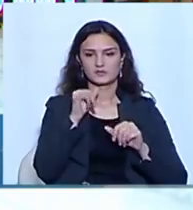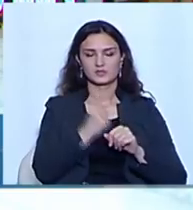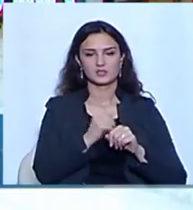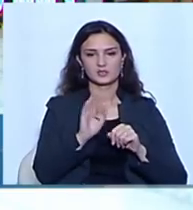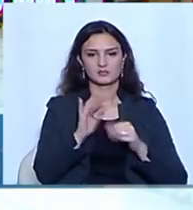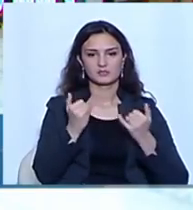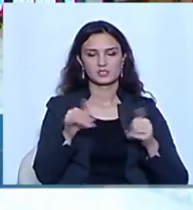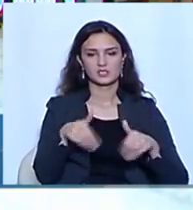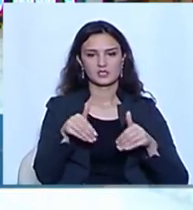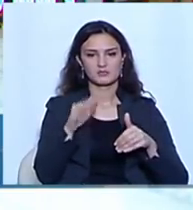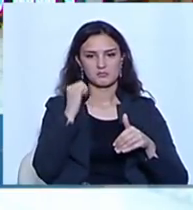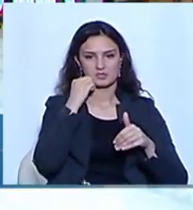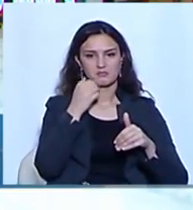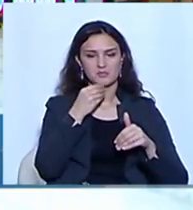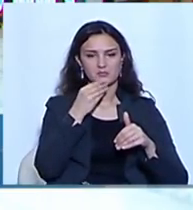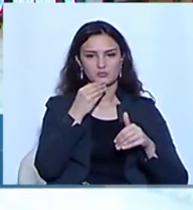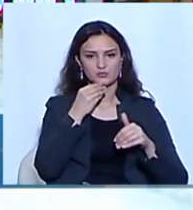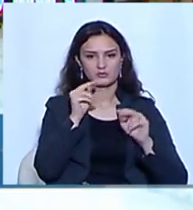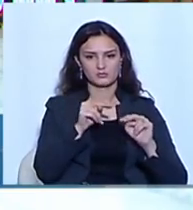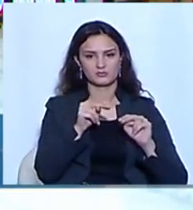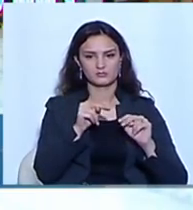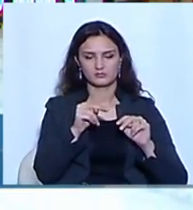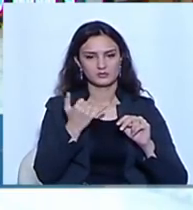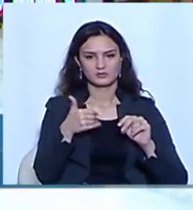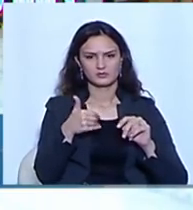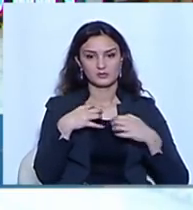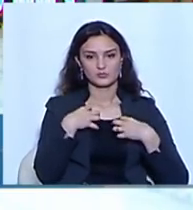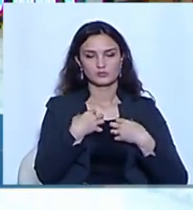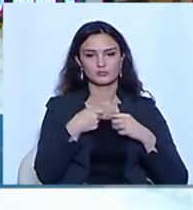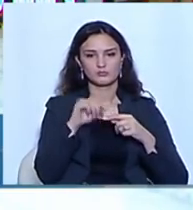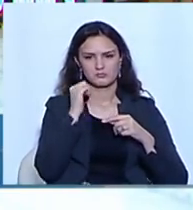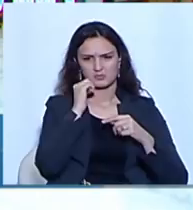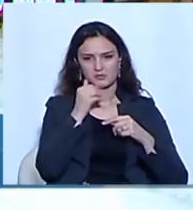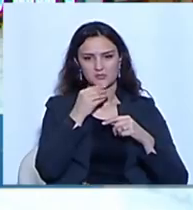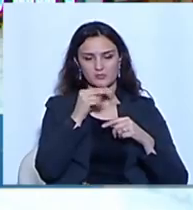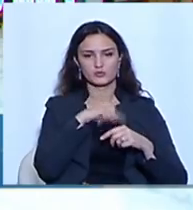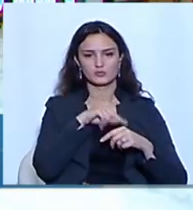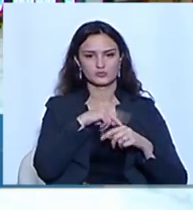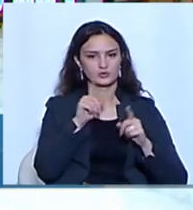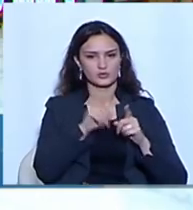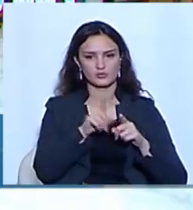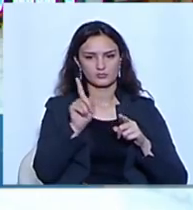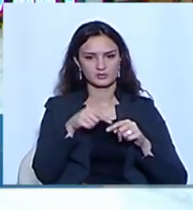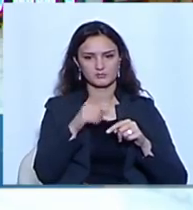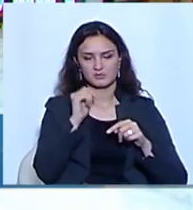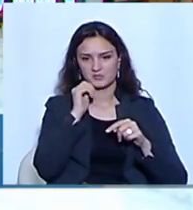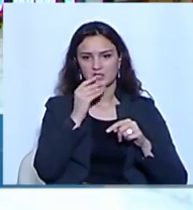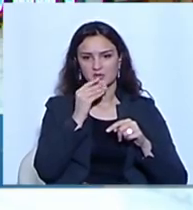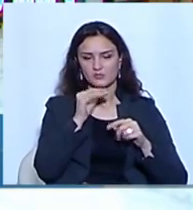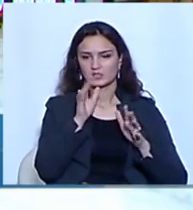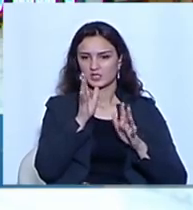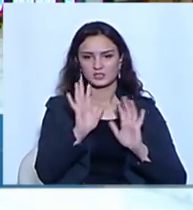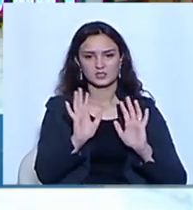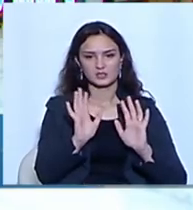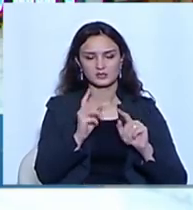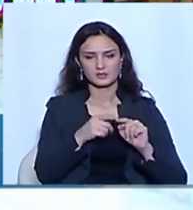გააკეთებს. დღეს აღარ არის ბებია ბაბუის ინსტიტუტი. სამწუხაროდ, იმიტომ რომ ბებია ბაბუაც მუშაობს. ბებია ბაბუას